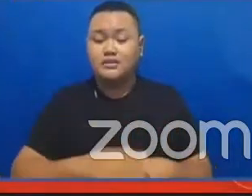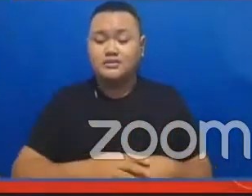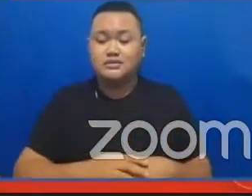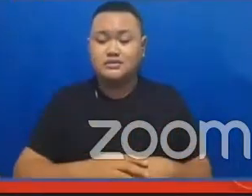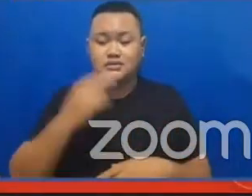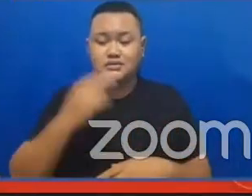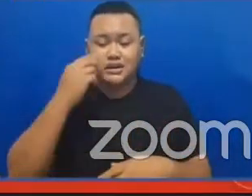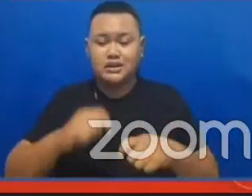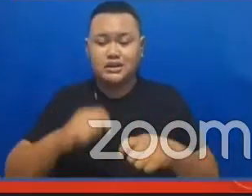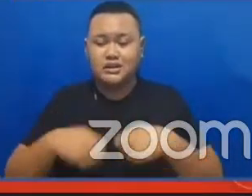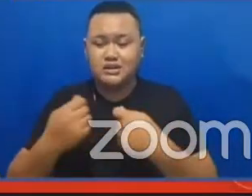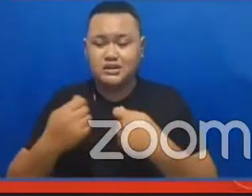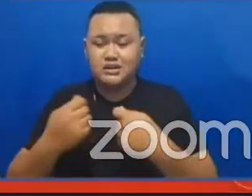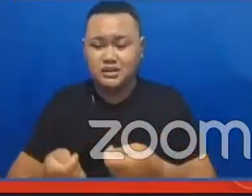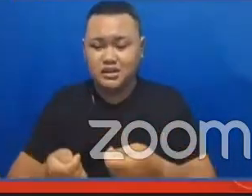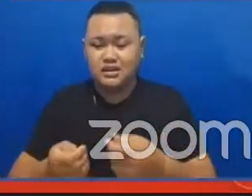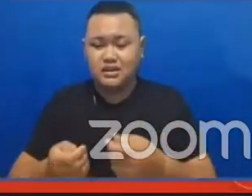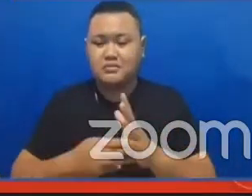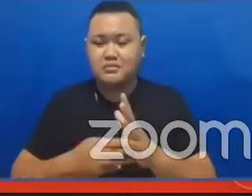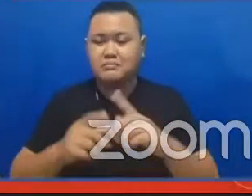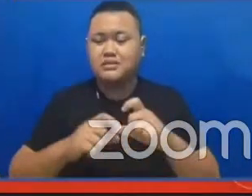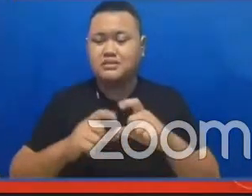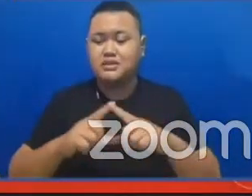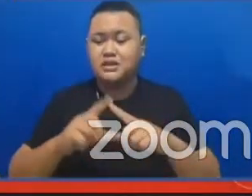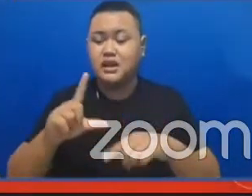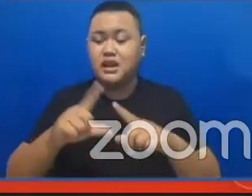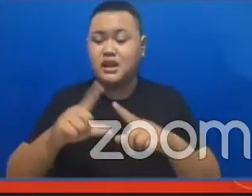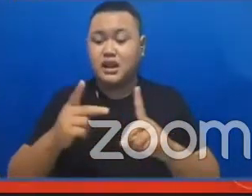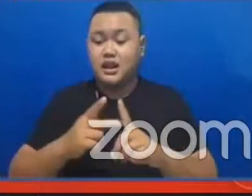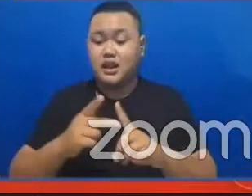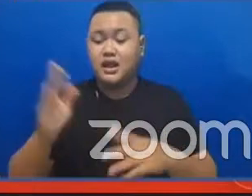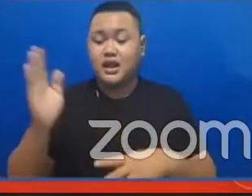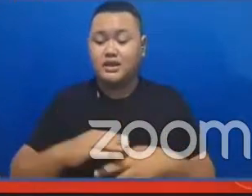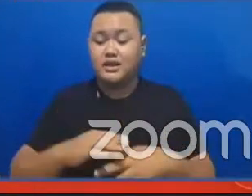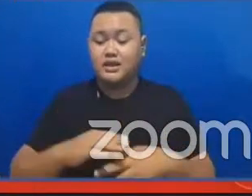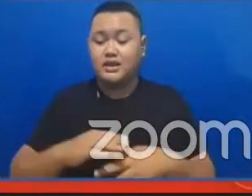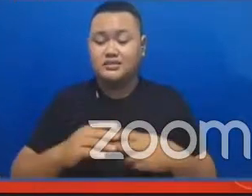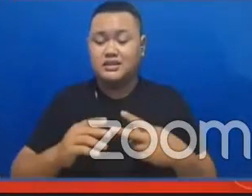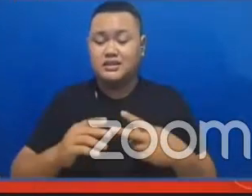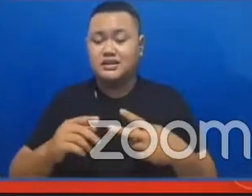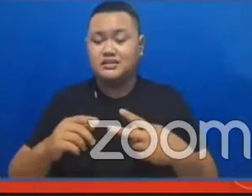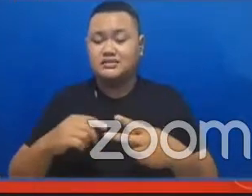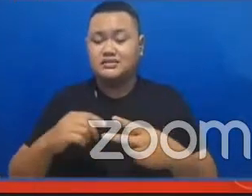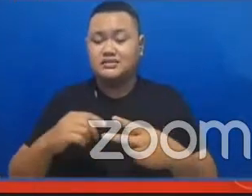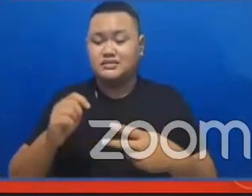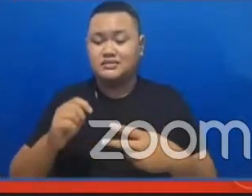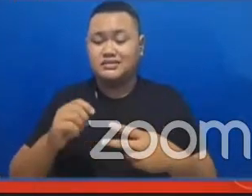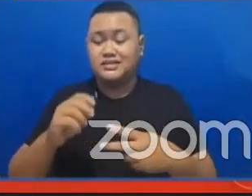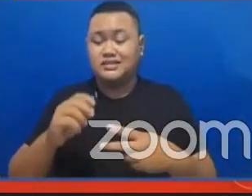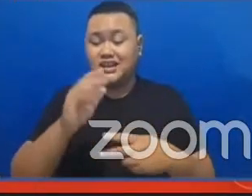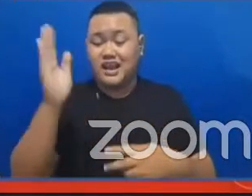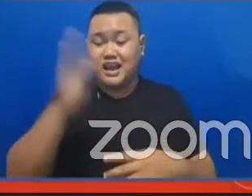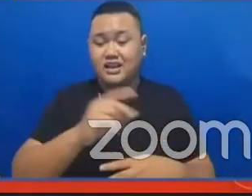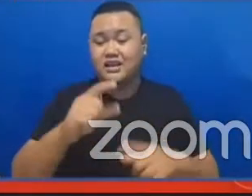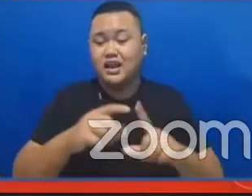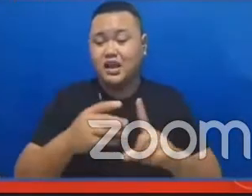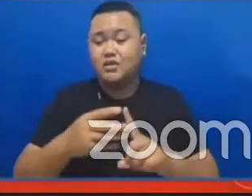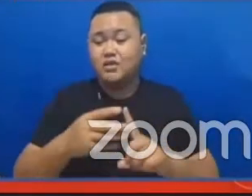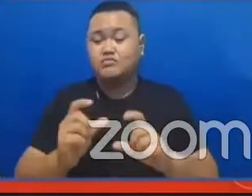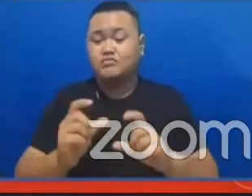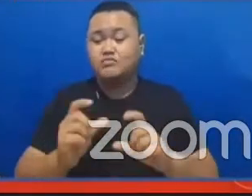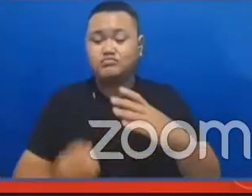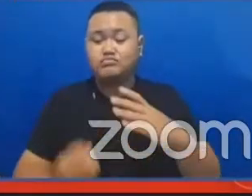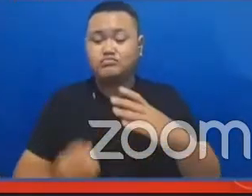dikasih permasalahan, hari Selasa dikasih kesempatan untuk berkreasi, menjadi orang kreatif. Hari Rabu, mereka